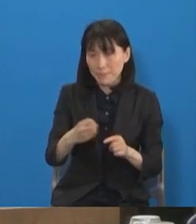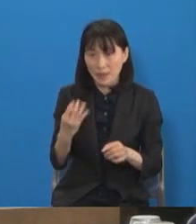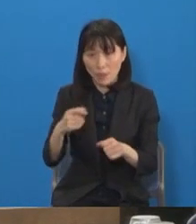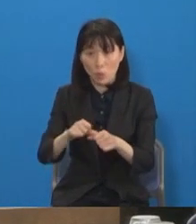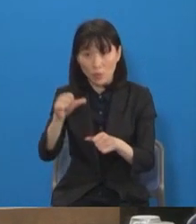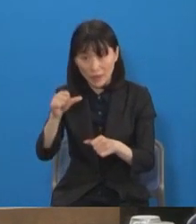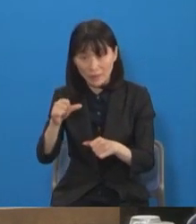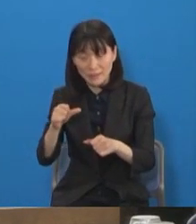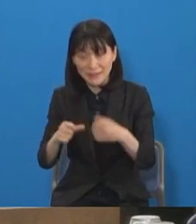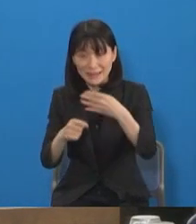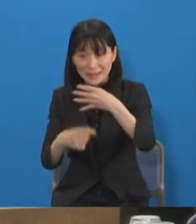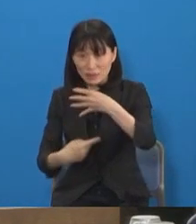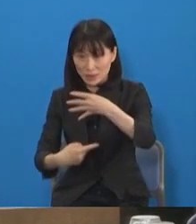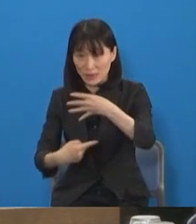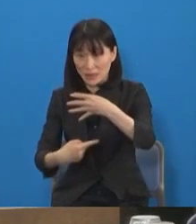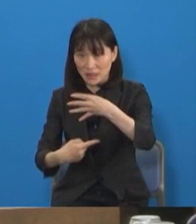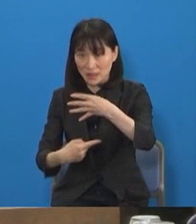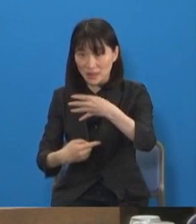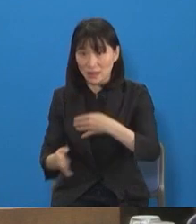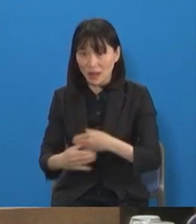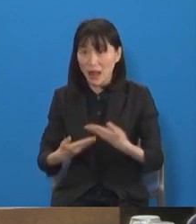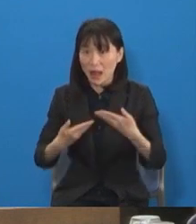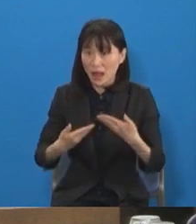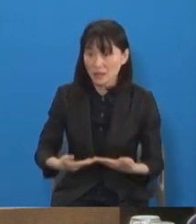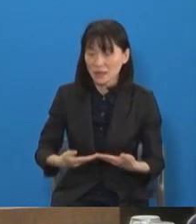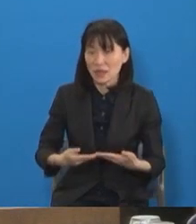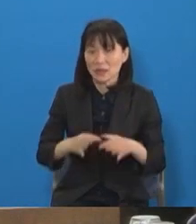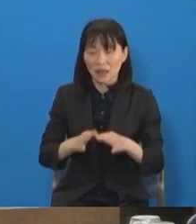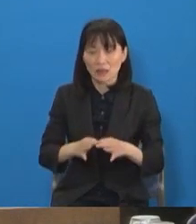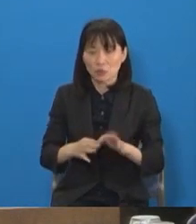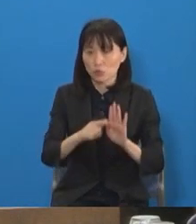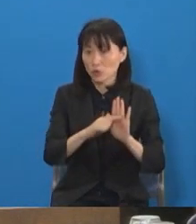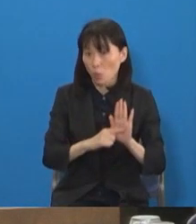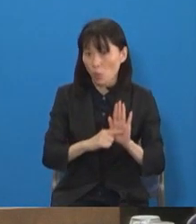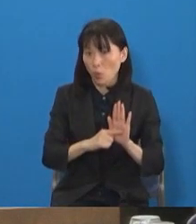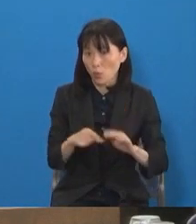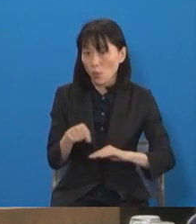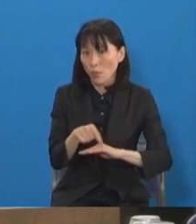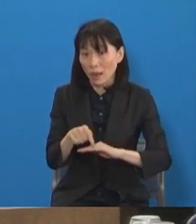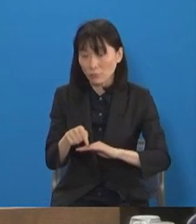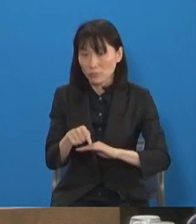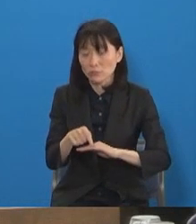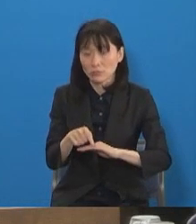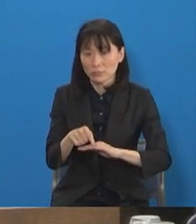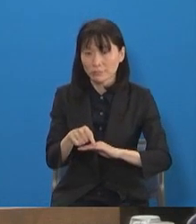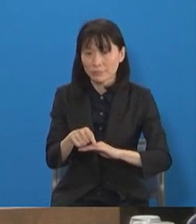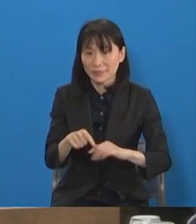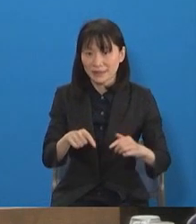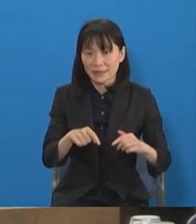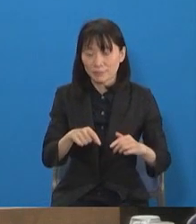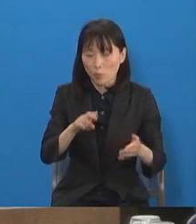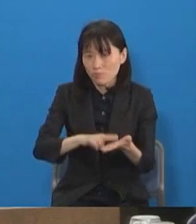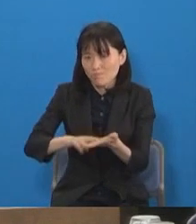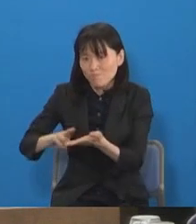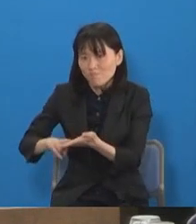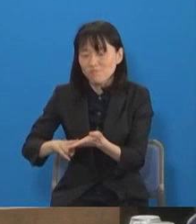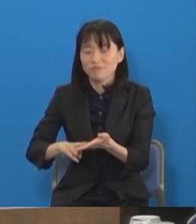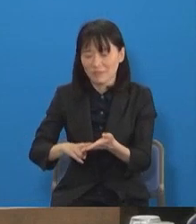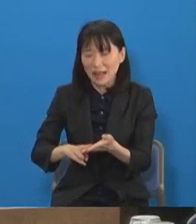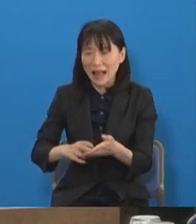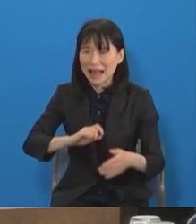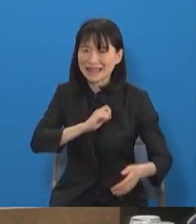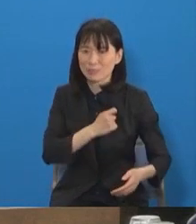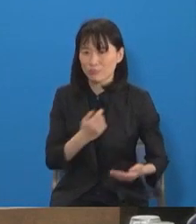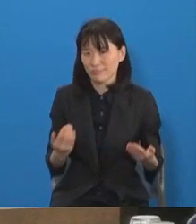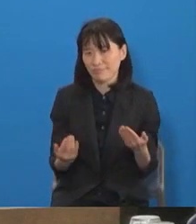5年4月1日より安全に関する事項についての計画を各施設において策定することが義務付けられ